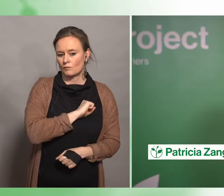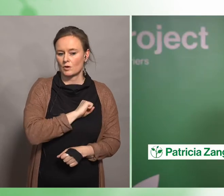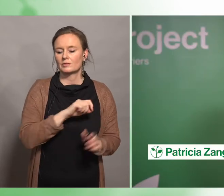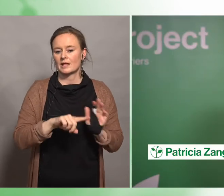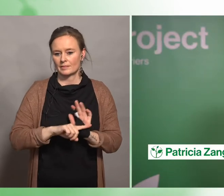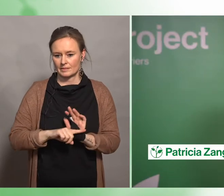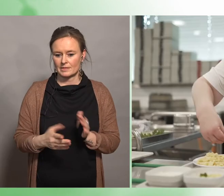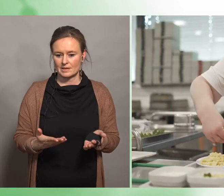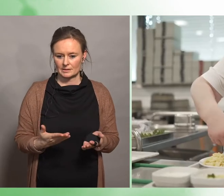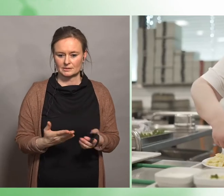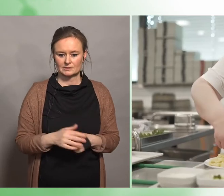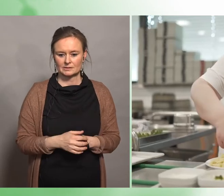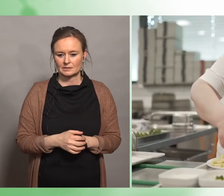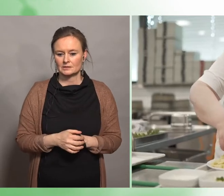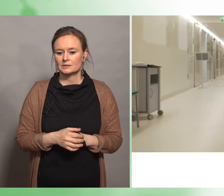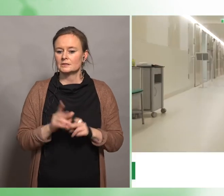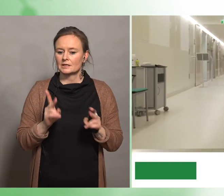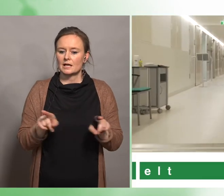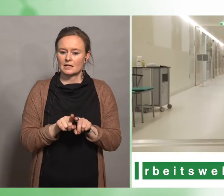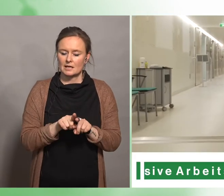genau gleich viel leisten, nur anders.